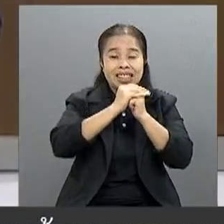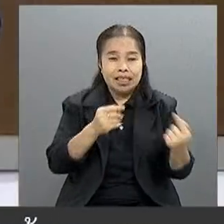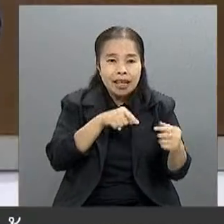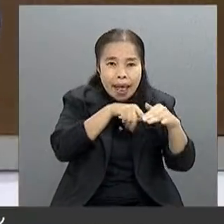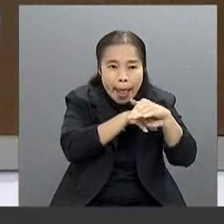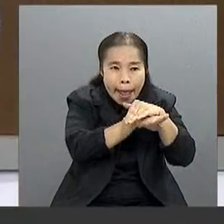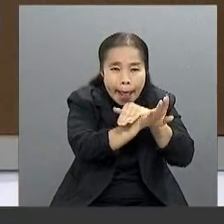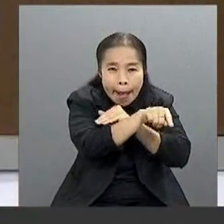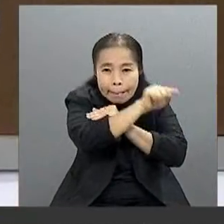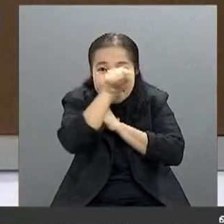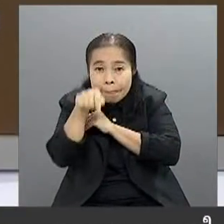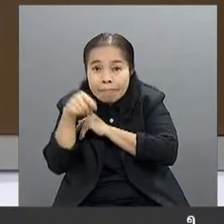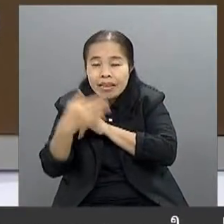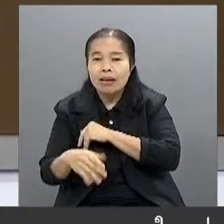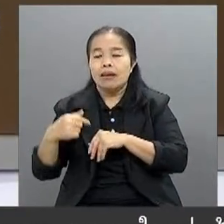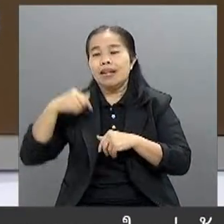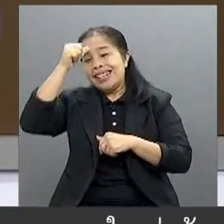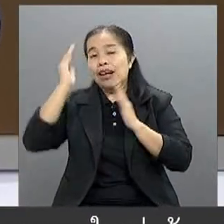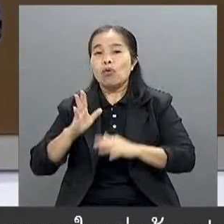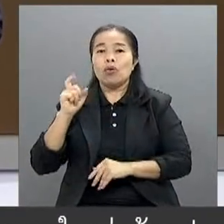ก็เป็นครั้งสุดท้ายที่เกิดการเผชิญหน้ากันระหว่างทหารจีนและอินเดียนะคะมีการใช้อาวุธปืนเปิดฉากยิงใส่กันด้วยในครั้งนั้นเนี่ยอินเดียระบุว่าทหารอินเดียถูกทหารจีนซุ่มโจมตีมาจากพรมแดนอีกฝั่งนึงค่ะมีผู้เสียชีวิตถึง4นายตามแนวเส้นปักปันเขตแดนในรัฐอรุณาจะประเทศขณะที่จนถึงปัจจุบันนี้ก็ยังไม่ปรากฏวัดละหารของทั้งสอง